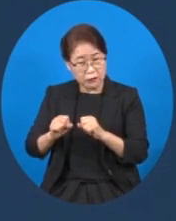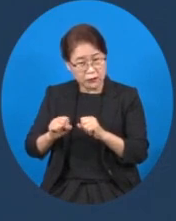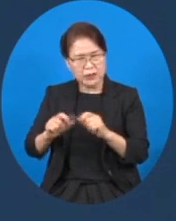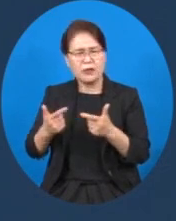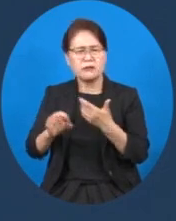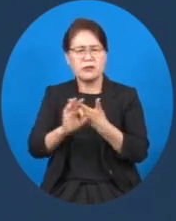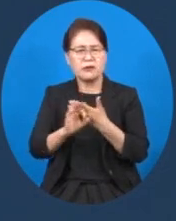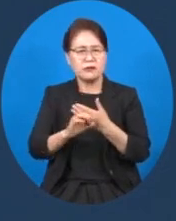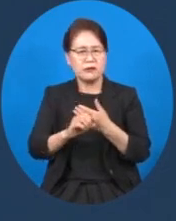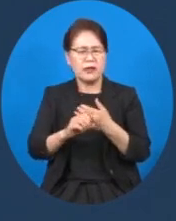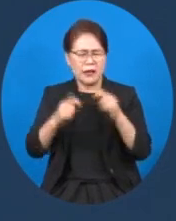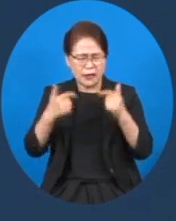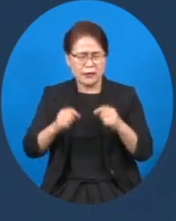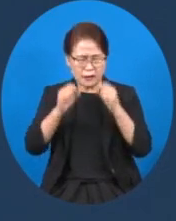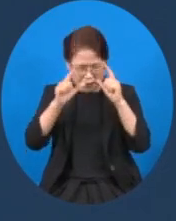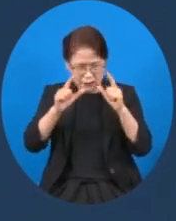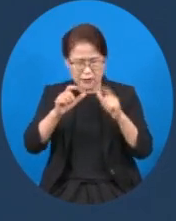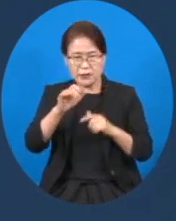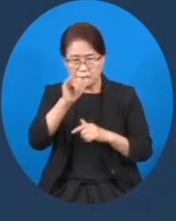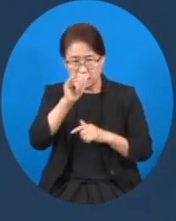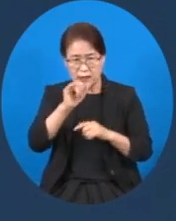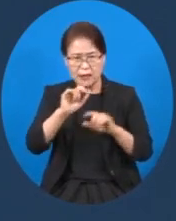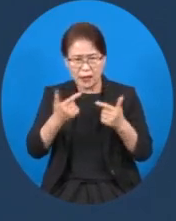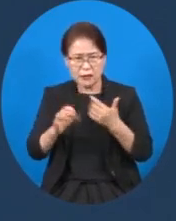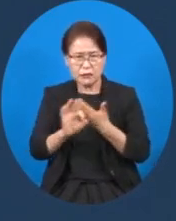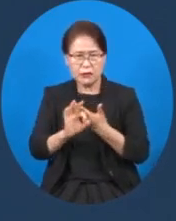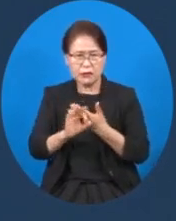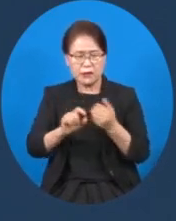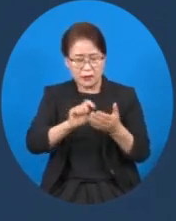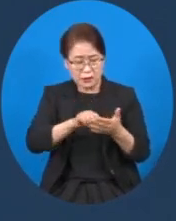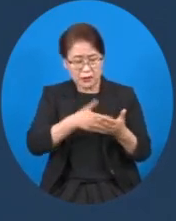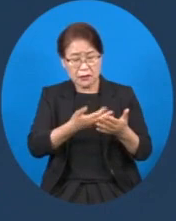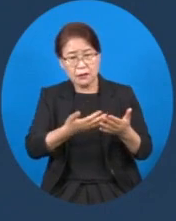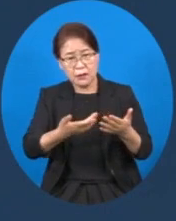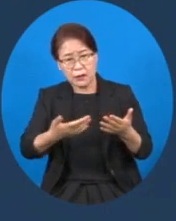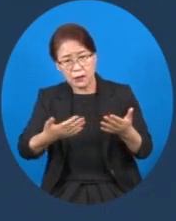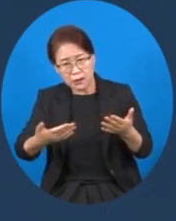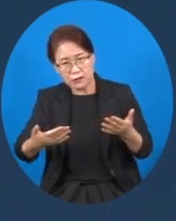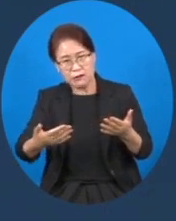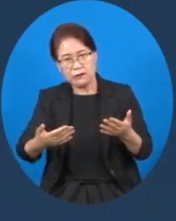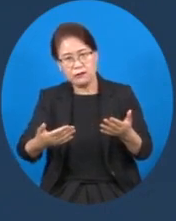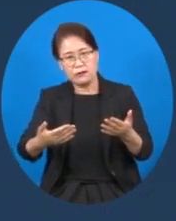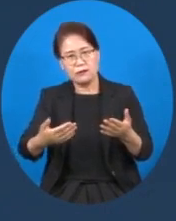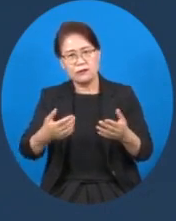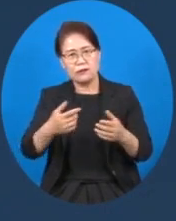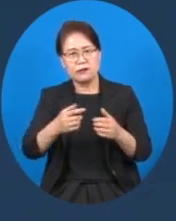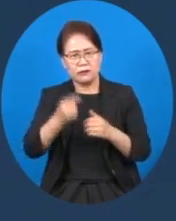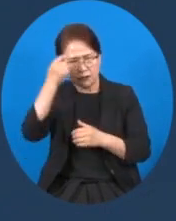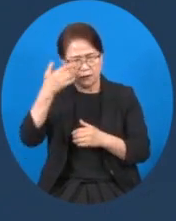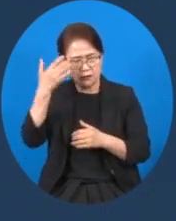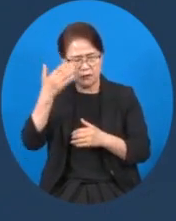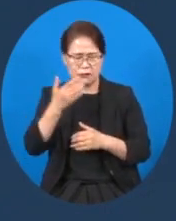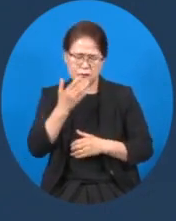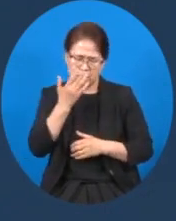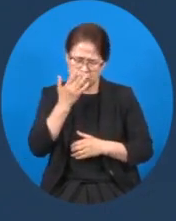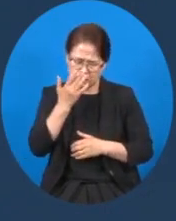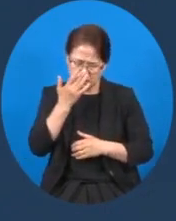항상 깨어있지 않으면 우리도 시간이 지나면서 점점 영적으로